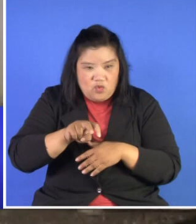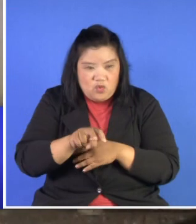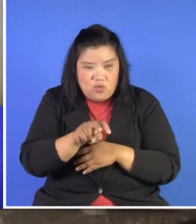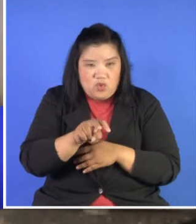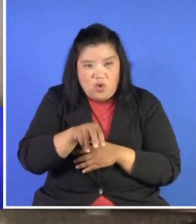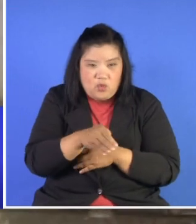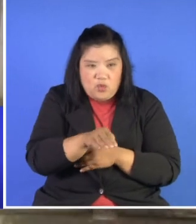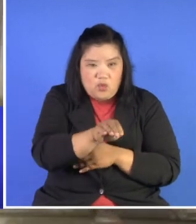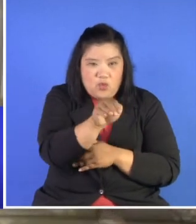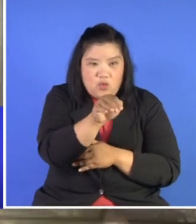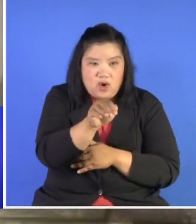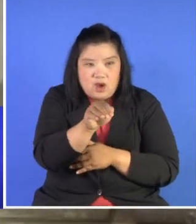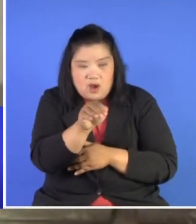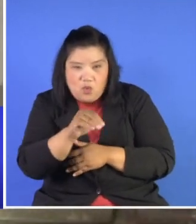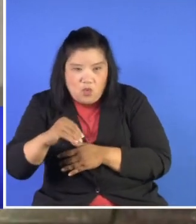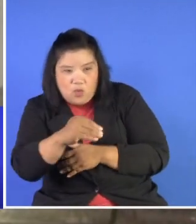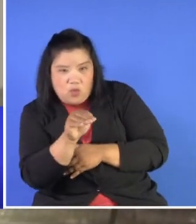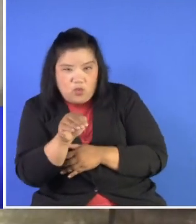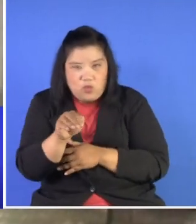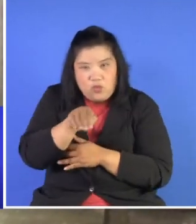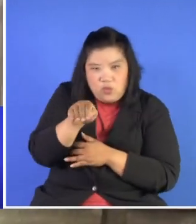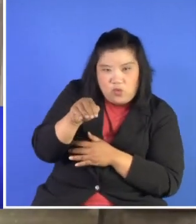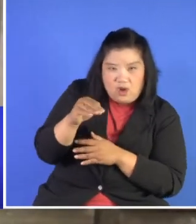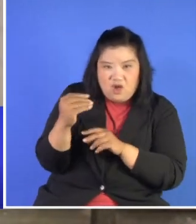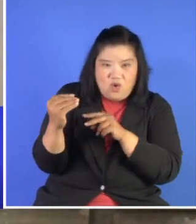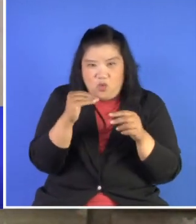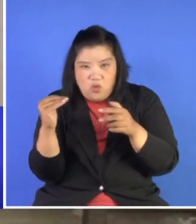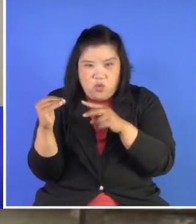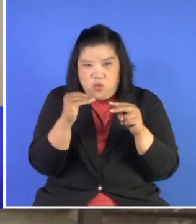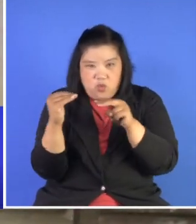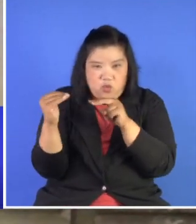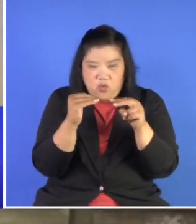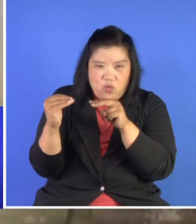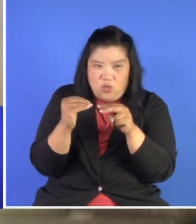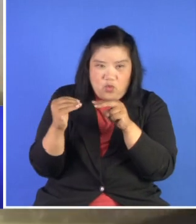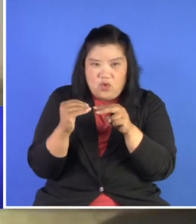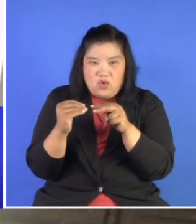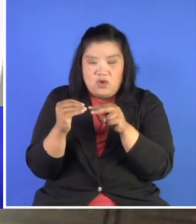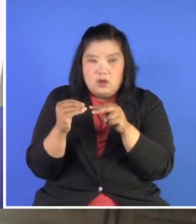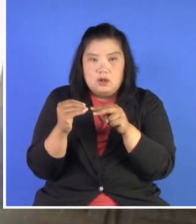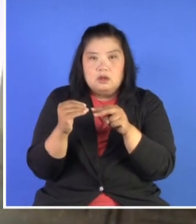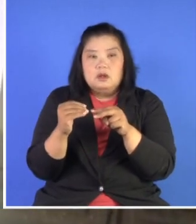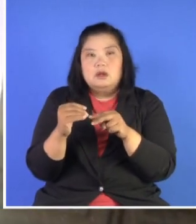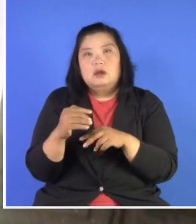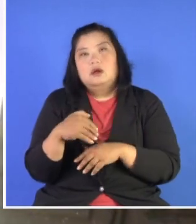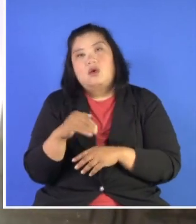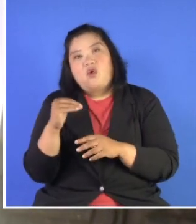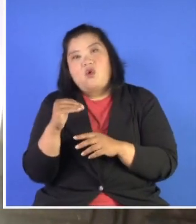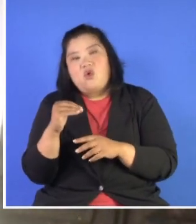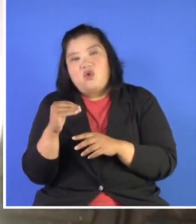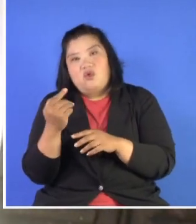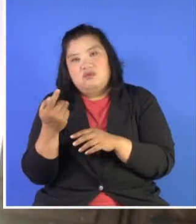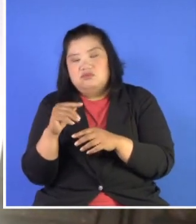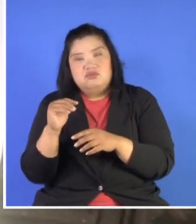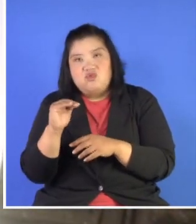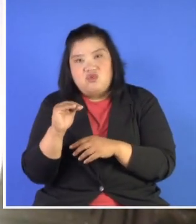ชัยอ้อมไปดักข้างหน้าแต่งูไม่ยอมให้จับง่ายๆต่อสู้ขัดขวางยื้อกันอยู่สักพักสุดท้ายงูพ่ายแพ้แต่ผู้กอง